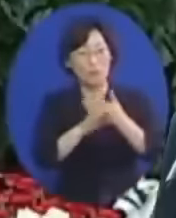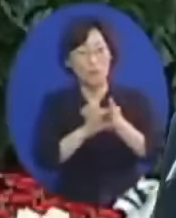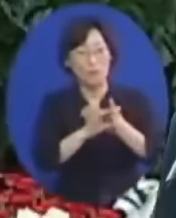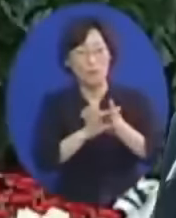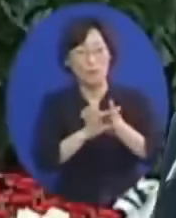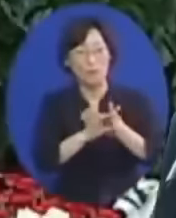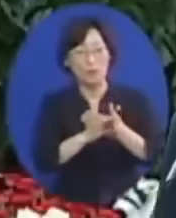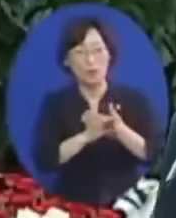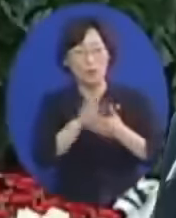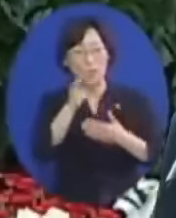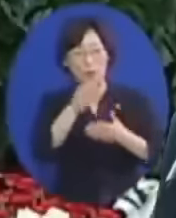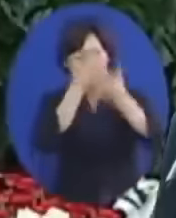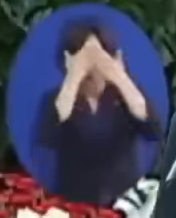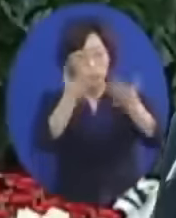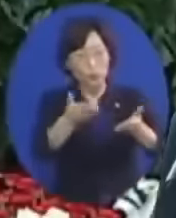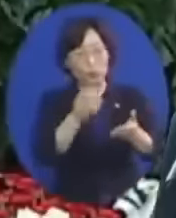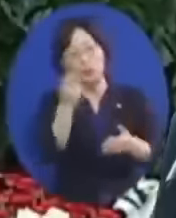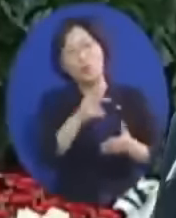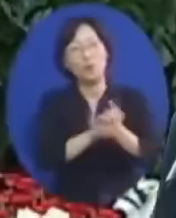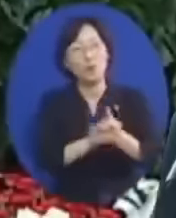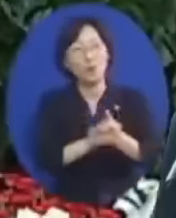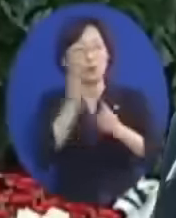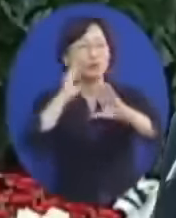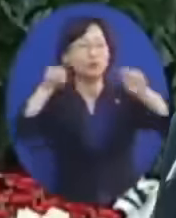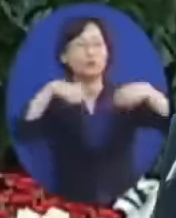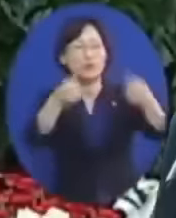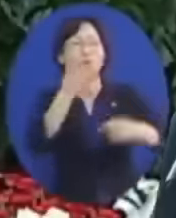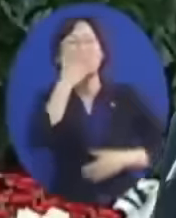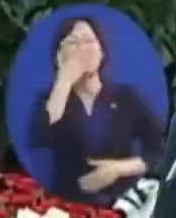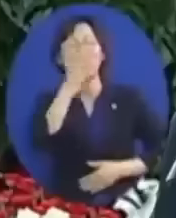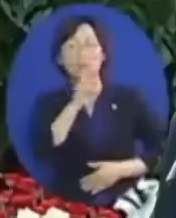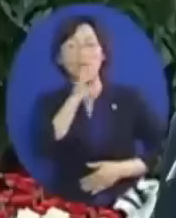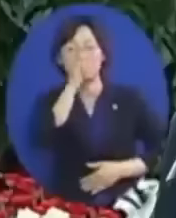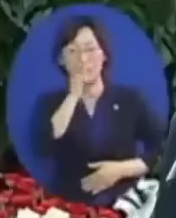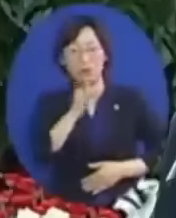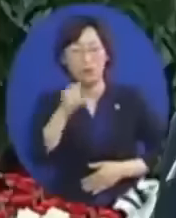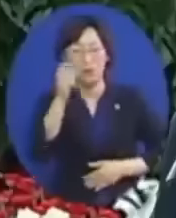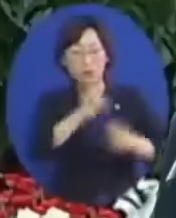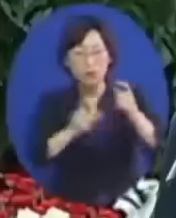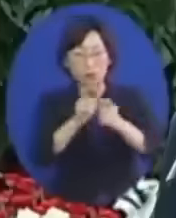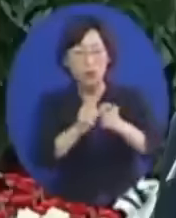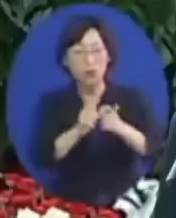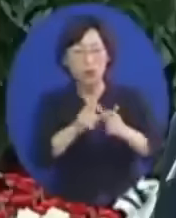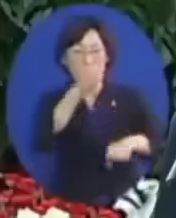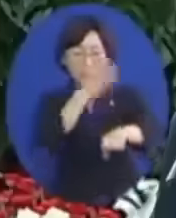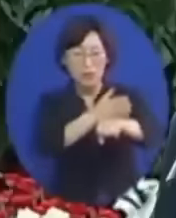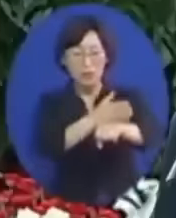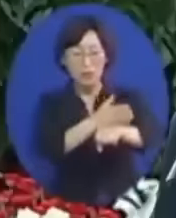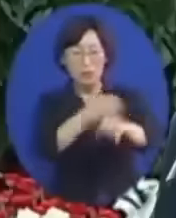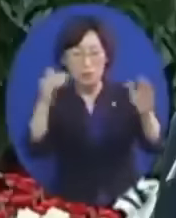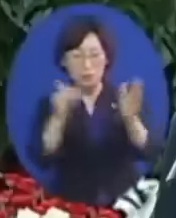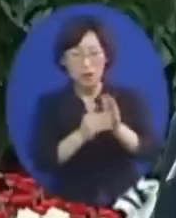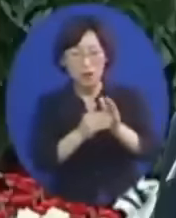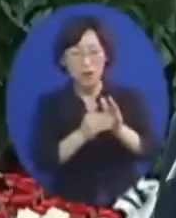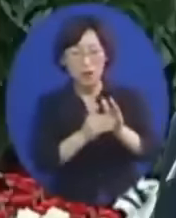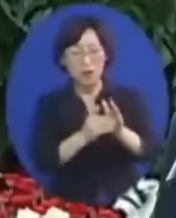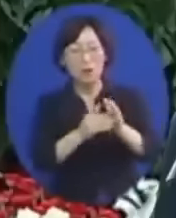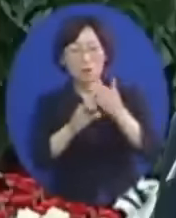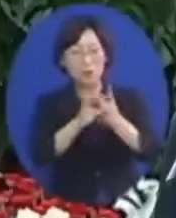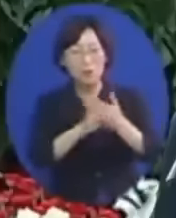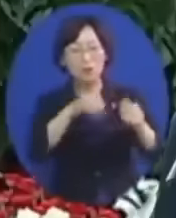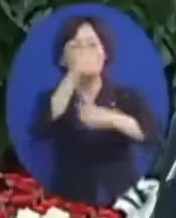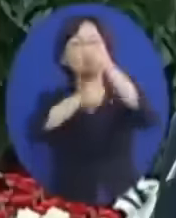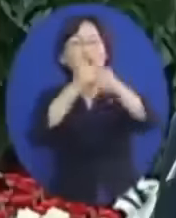이름이 적힌 사람은 누구나 천국에 갈수 있다고 말을 했습니다. 더구나 면죄부를 사서 이미 돌아간 조상께 죄까지 사할 수 있다고